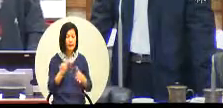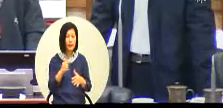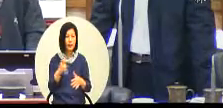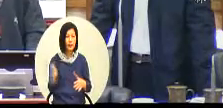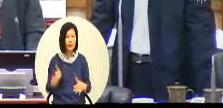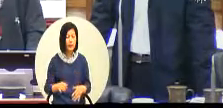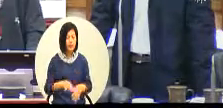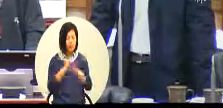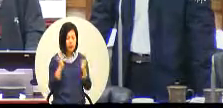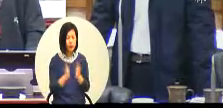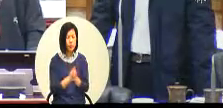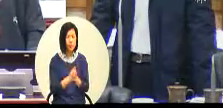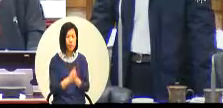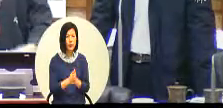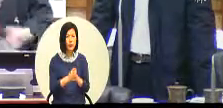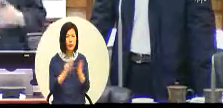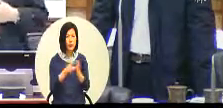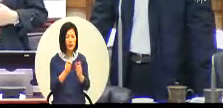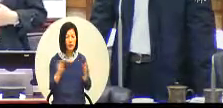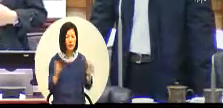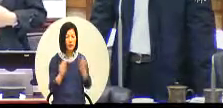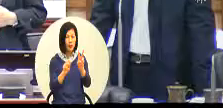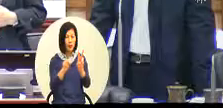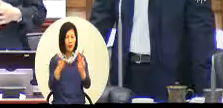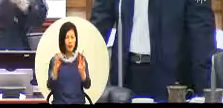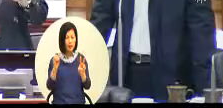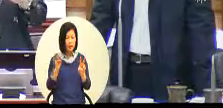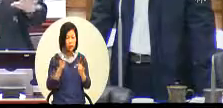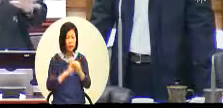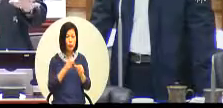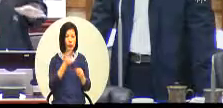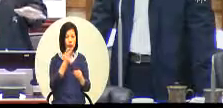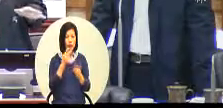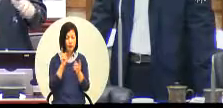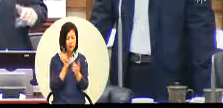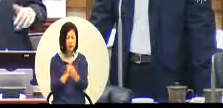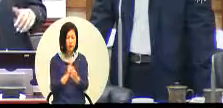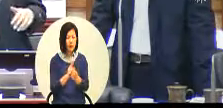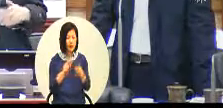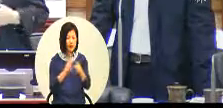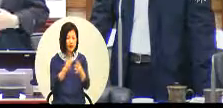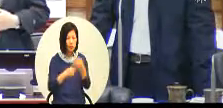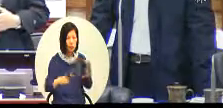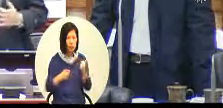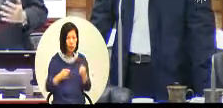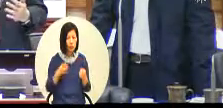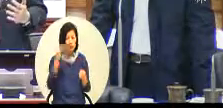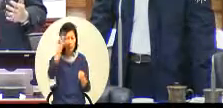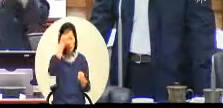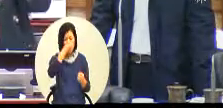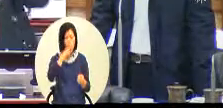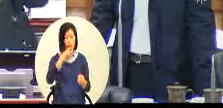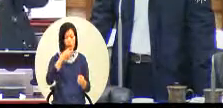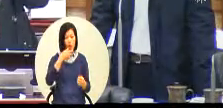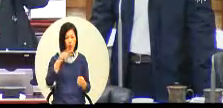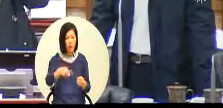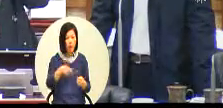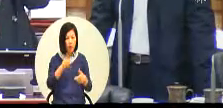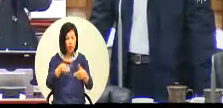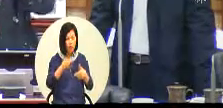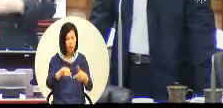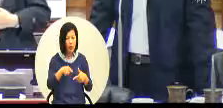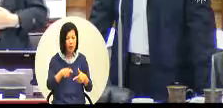刘议员，整个长照2.0，这当然是中央 对于整个人口老化啊，这是一个重要的政